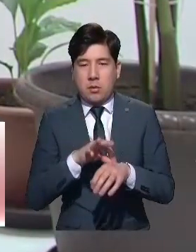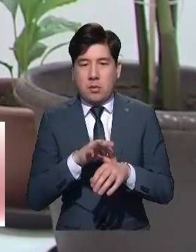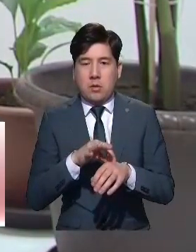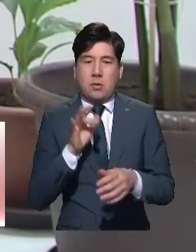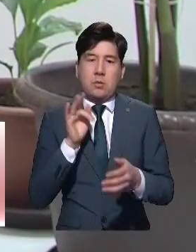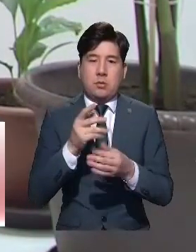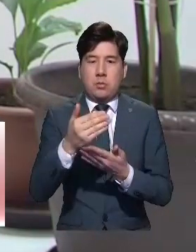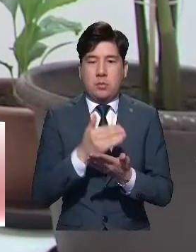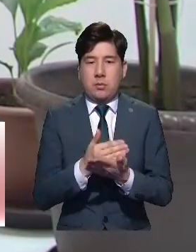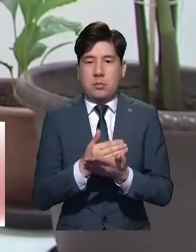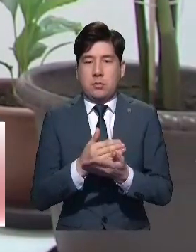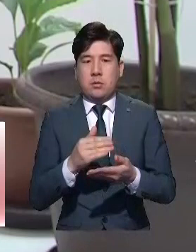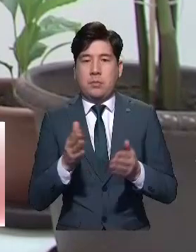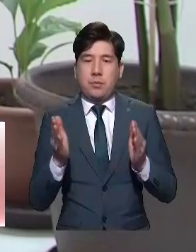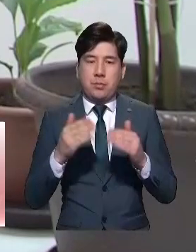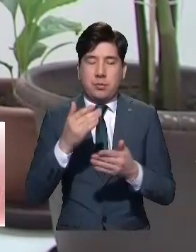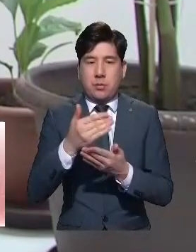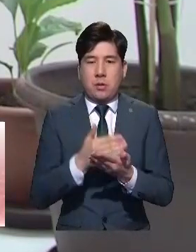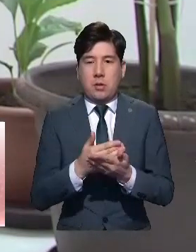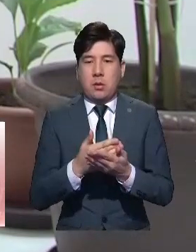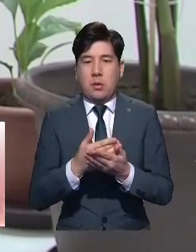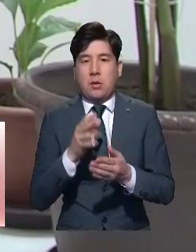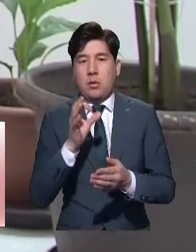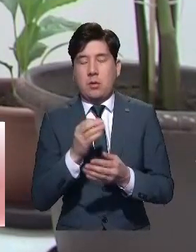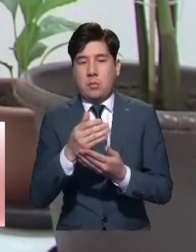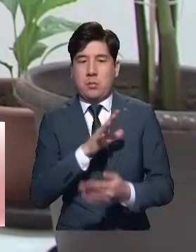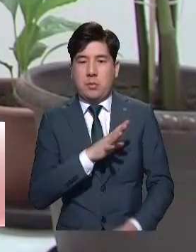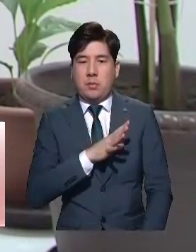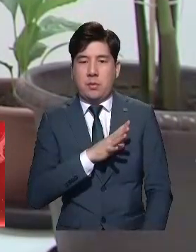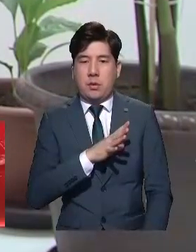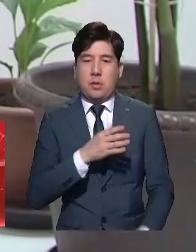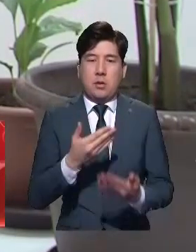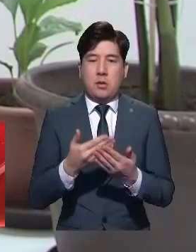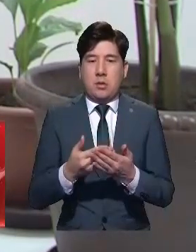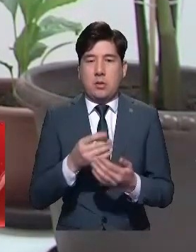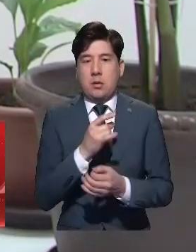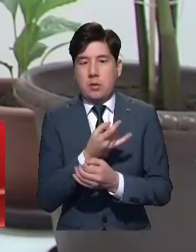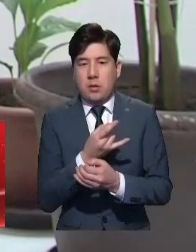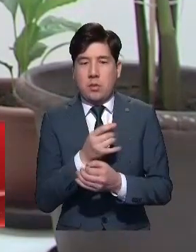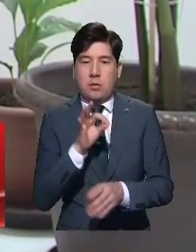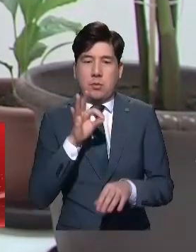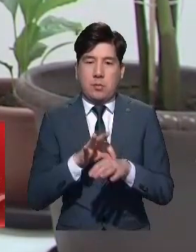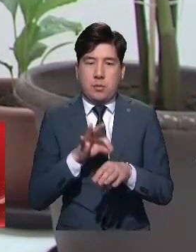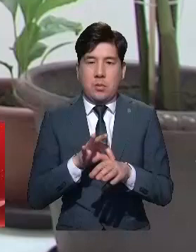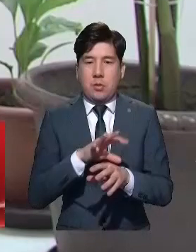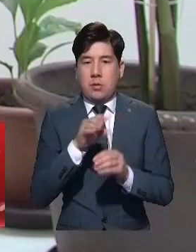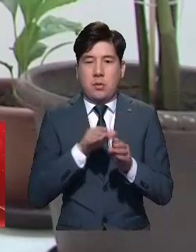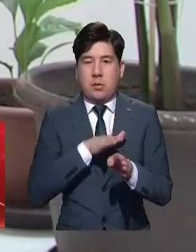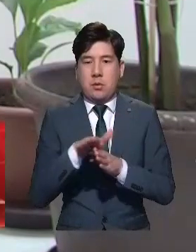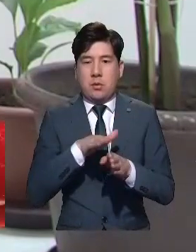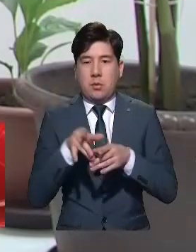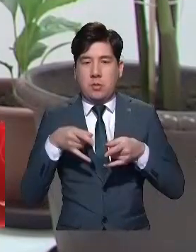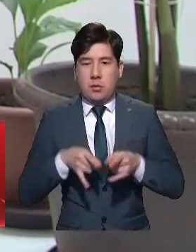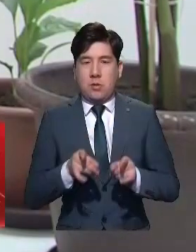тоқталатын жабылу керек тесіктер мысалға жабылмай қалып жатады балаларда. Міне соның салдарынан балалар бізде туа салысымен